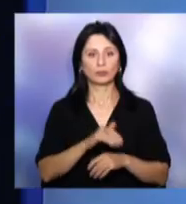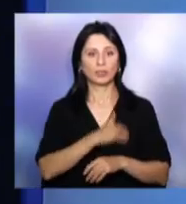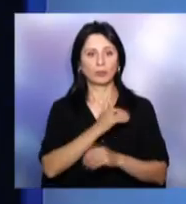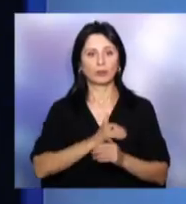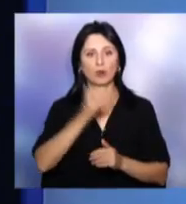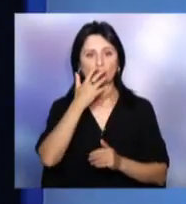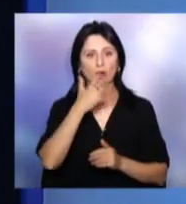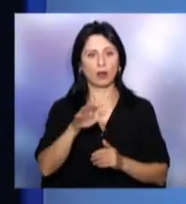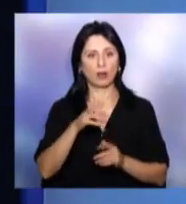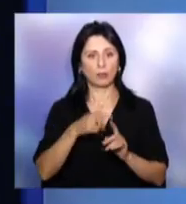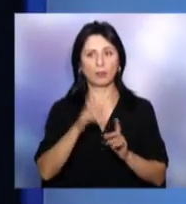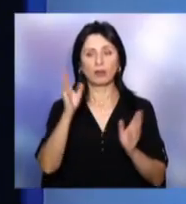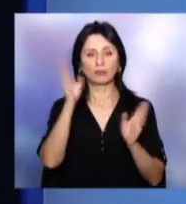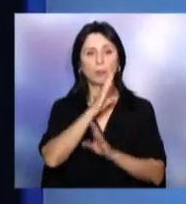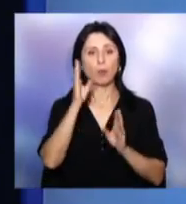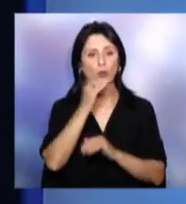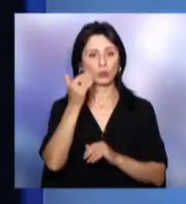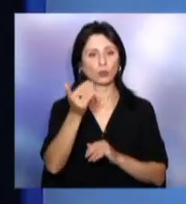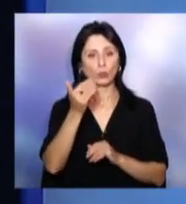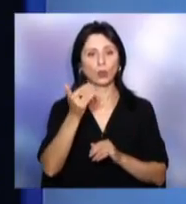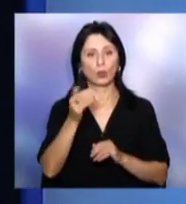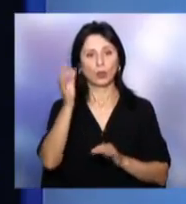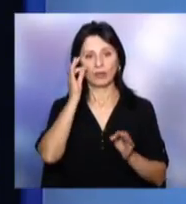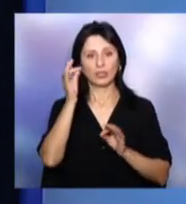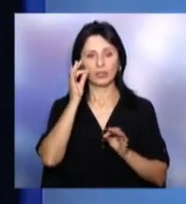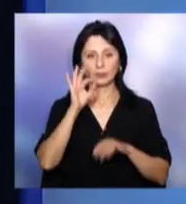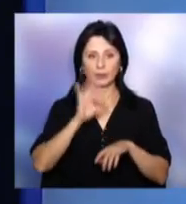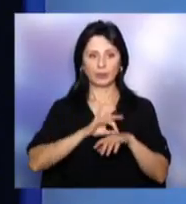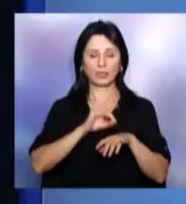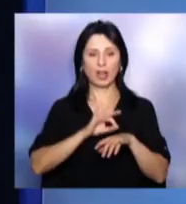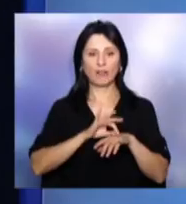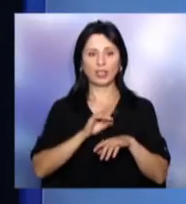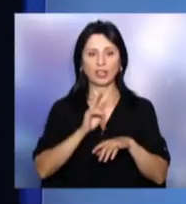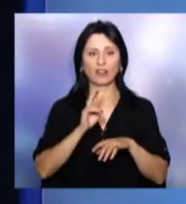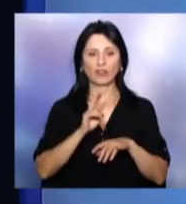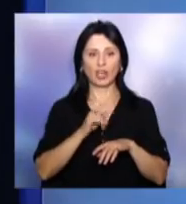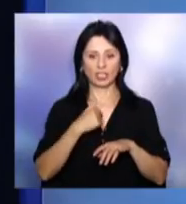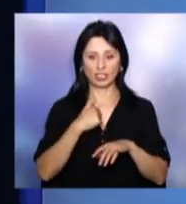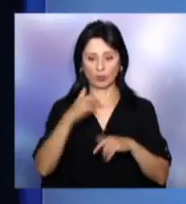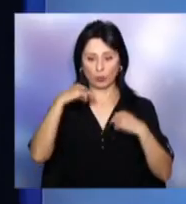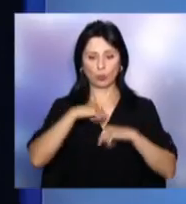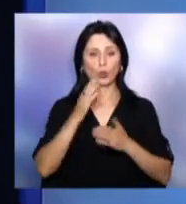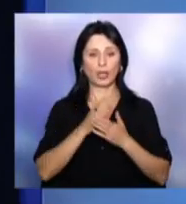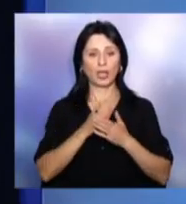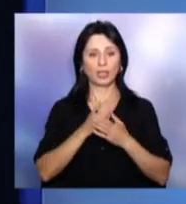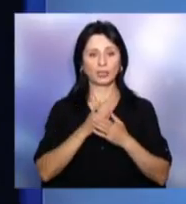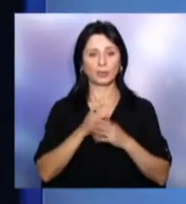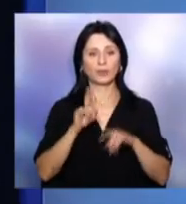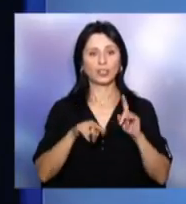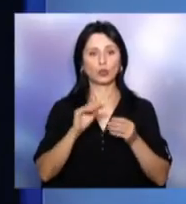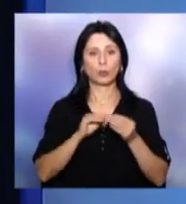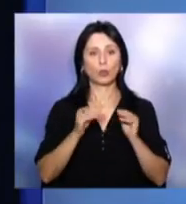ტემპერატურასთან ან შექმნილ კლიმატთან კავშირში, უნდა გავიხსენოთ დაავადებები, რომელიც მატარებლები ჩვენ ვართ. ზოგიერთი